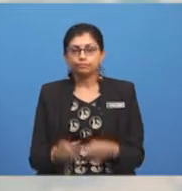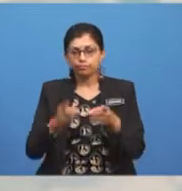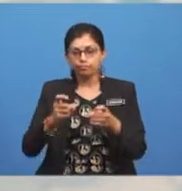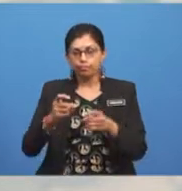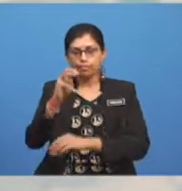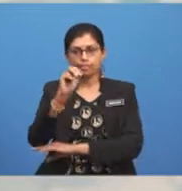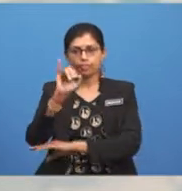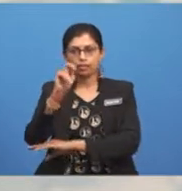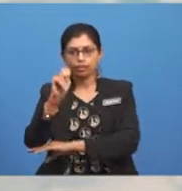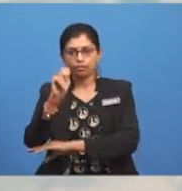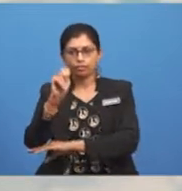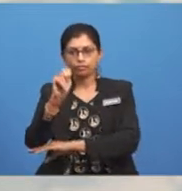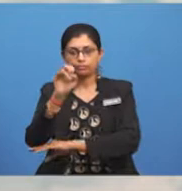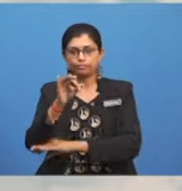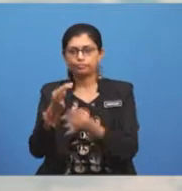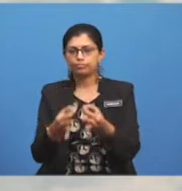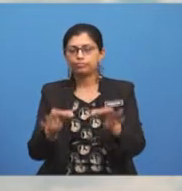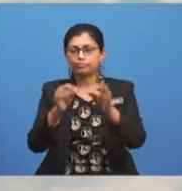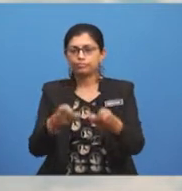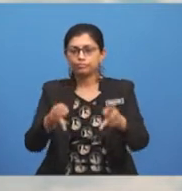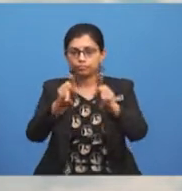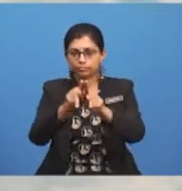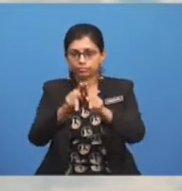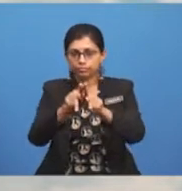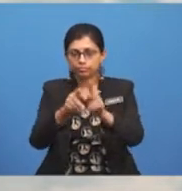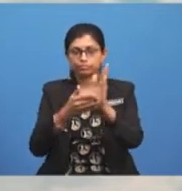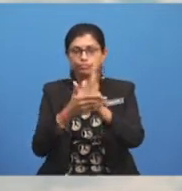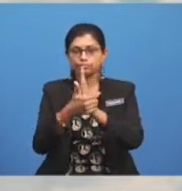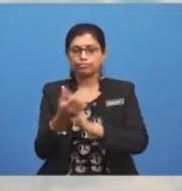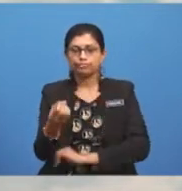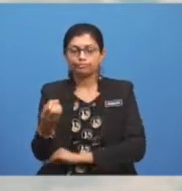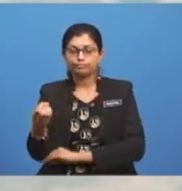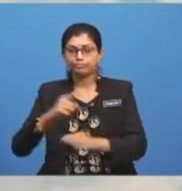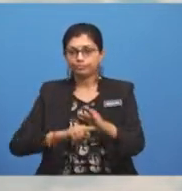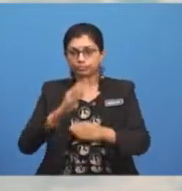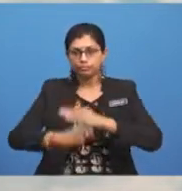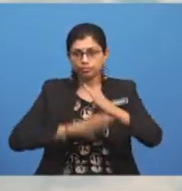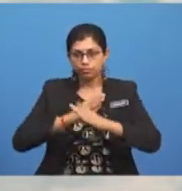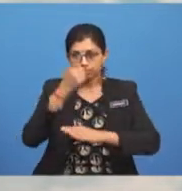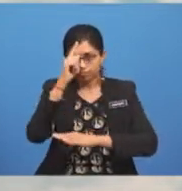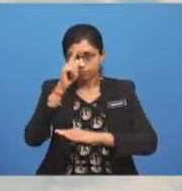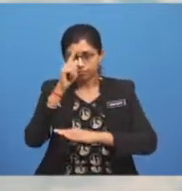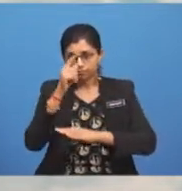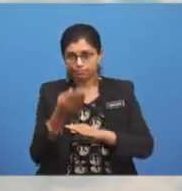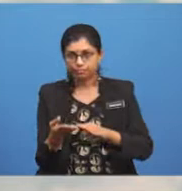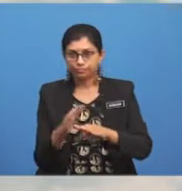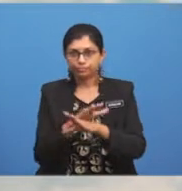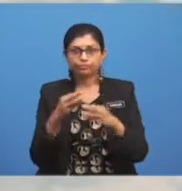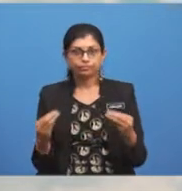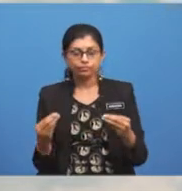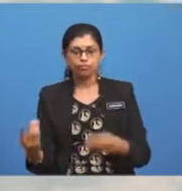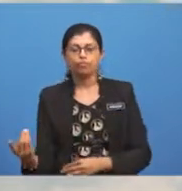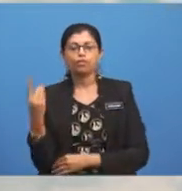minimum yang diperlukan oleh satu objek di bumi untuk mengatasi daya graviti